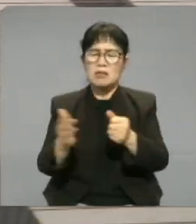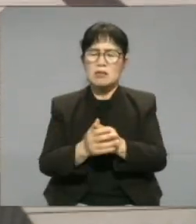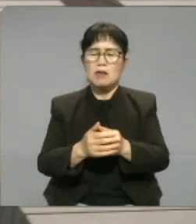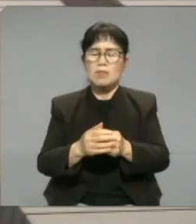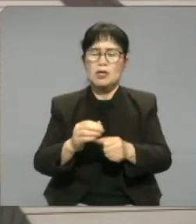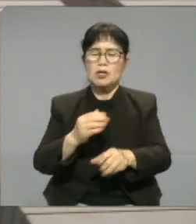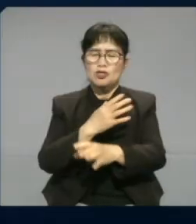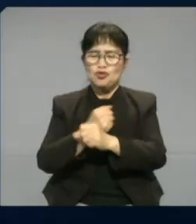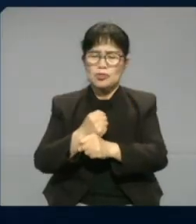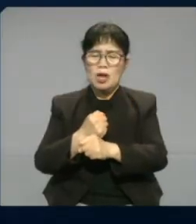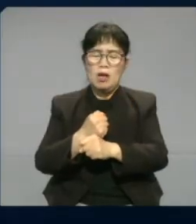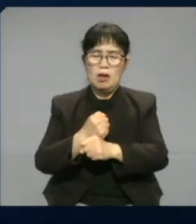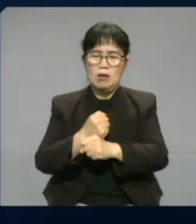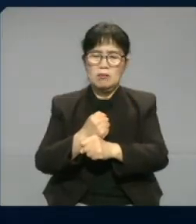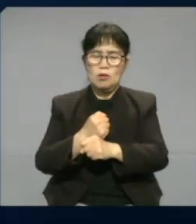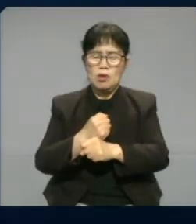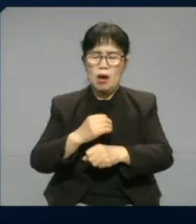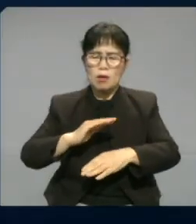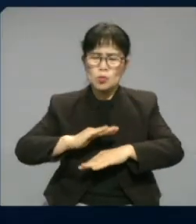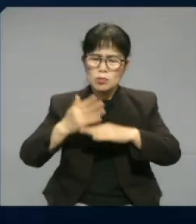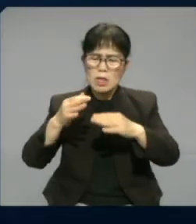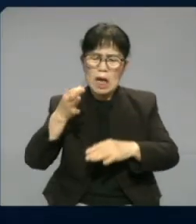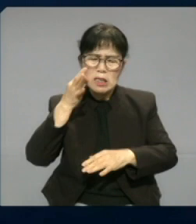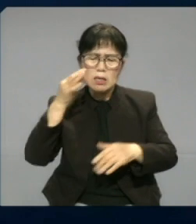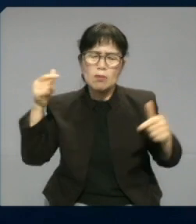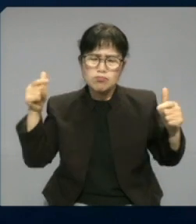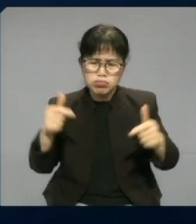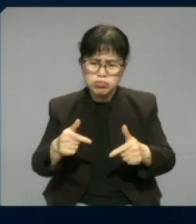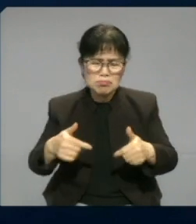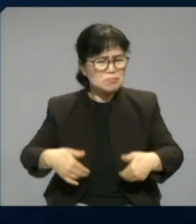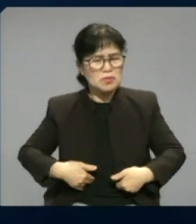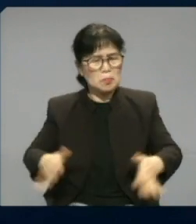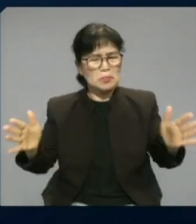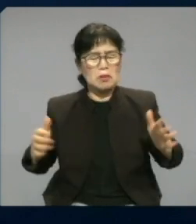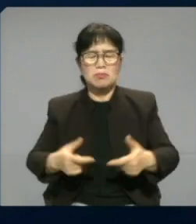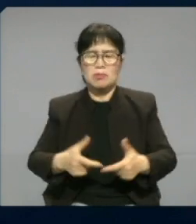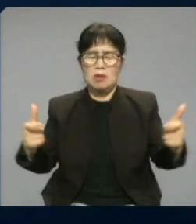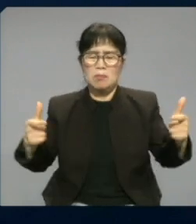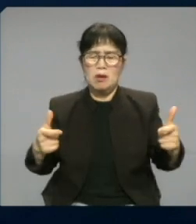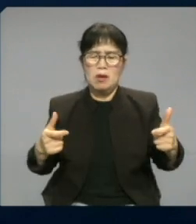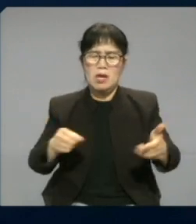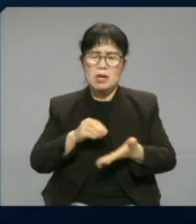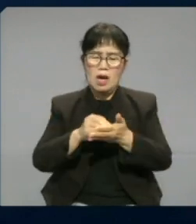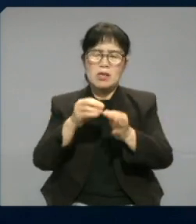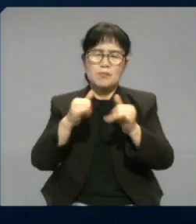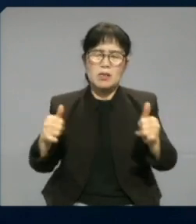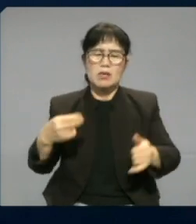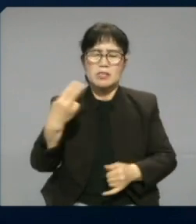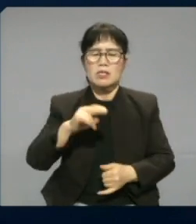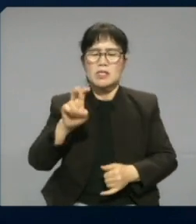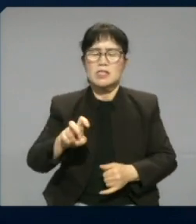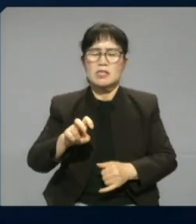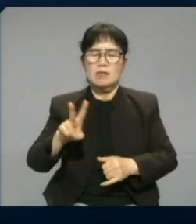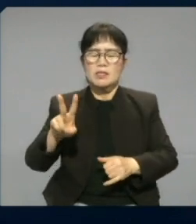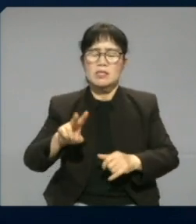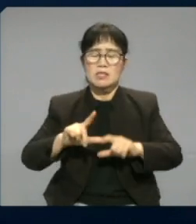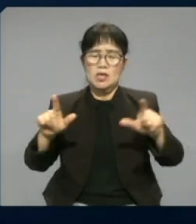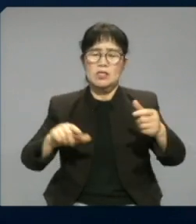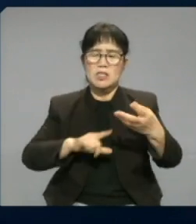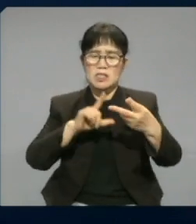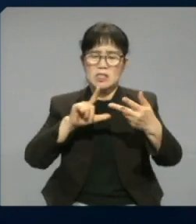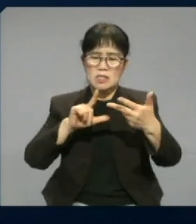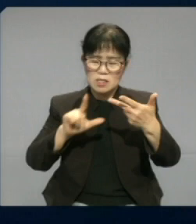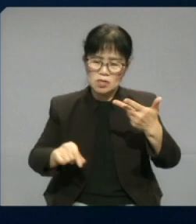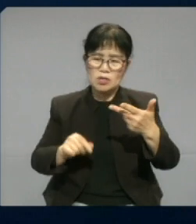통장의 인기 이른바 청약통장 무용론이 확산하며 청약통장 가입자는 2022년 7월 이후